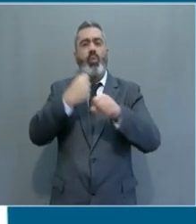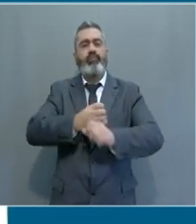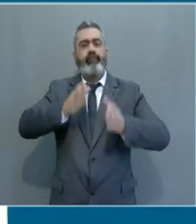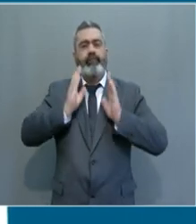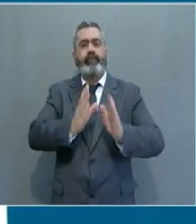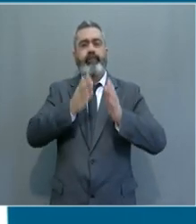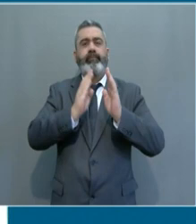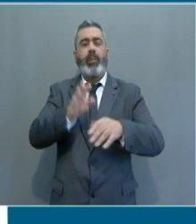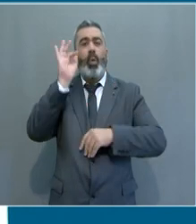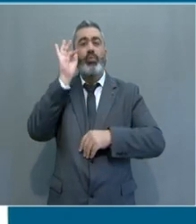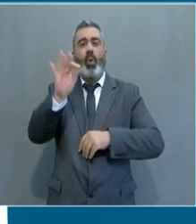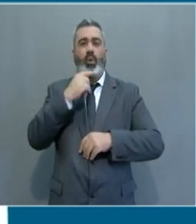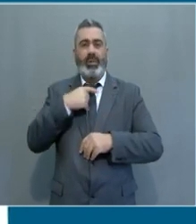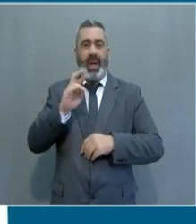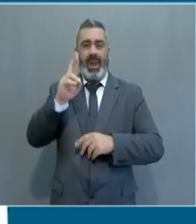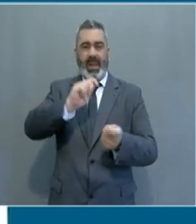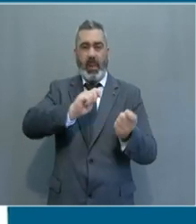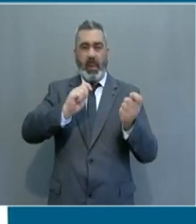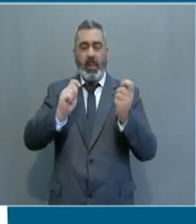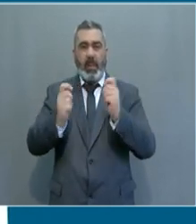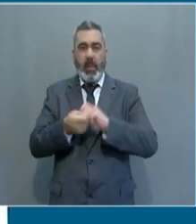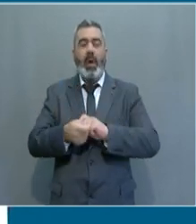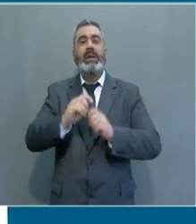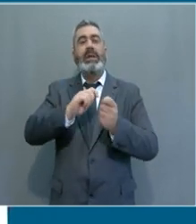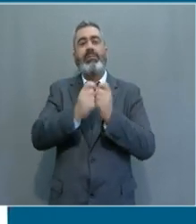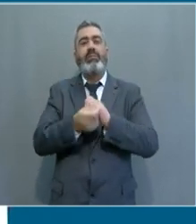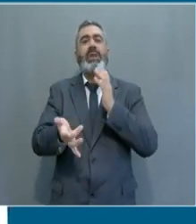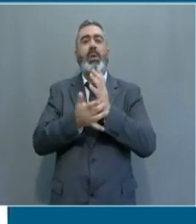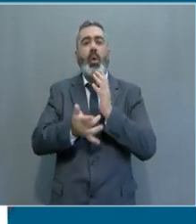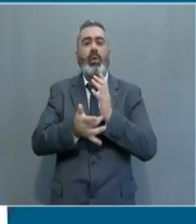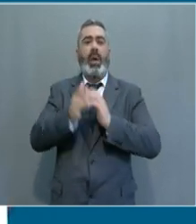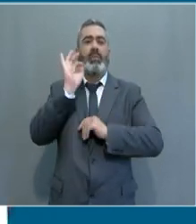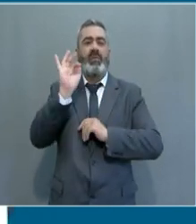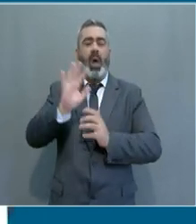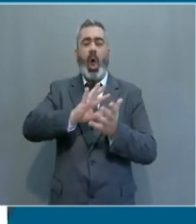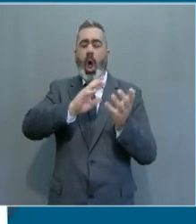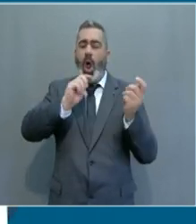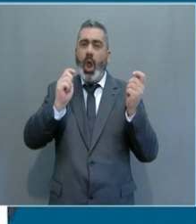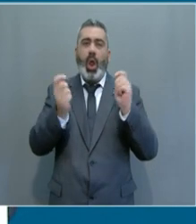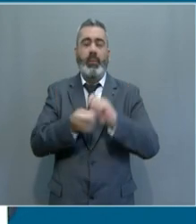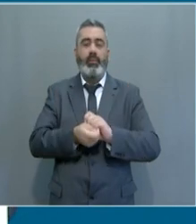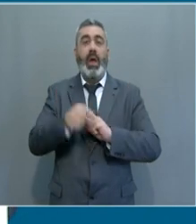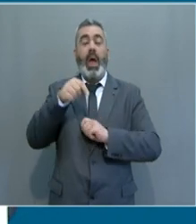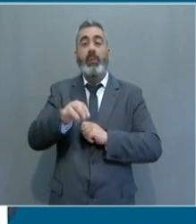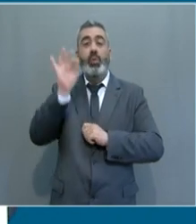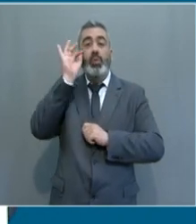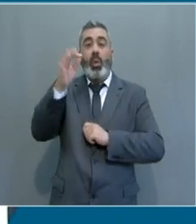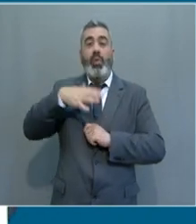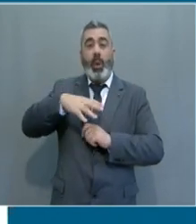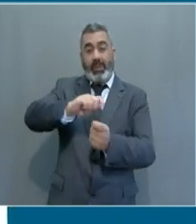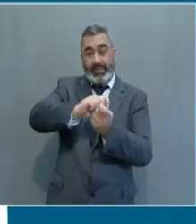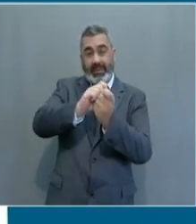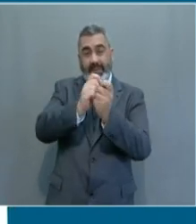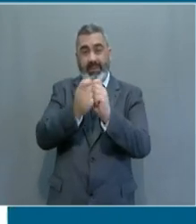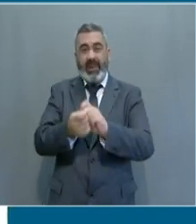ενεργειακό και ψηφιακό μετασχηματισμό σε όλες τις εγκαταστάσεις και δραστηριότητές μας, στηρίζοντας τη μετάβαση σε νέες